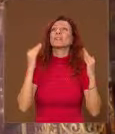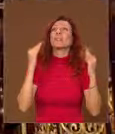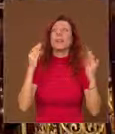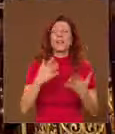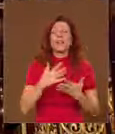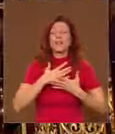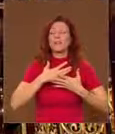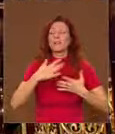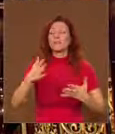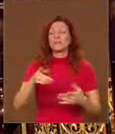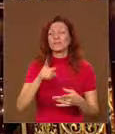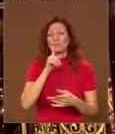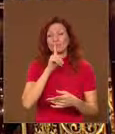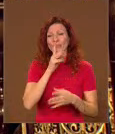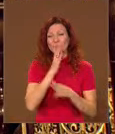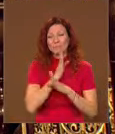богати милости.